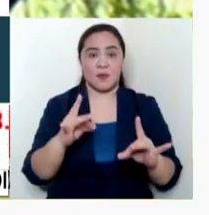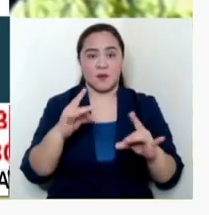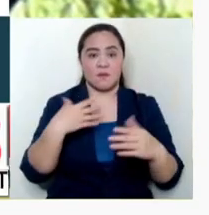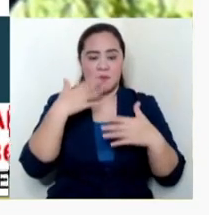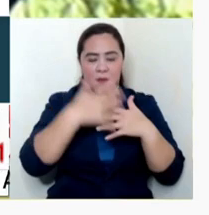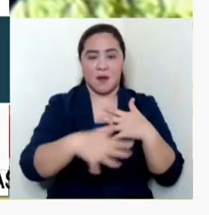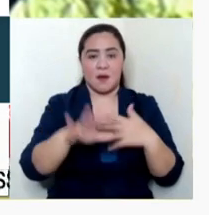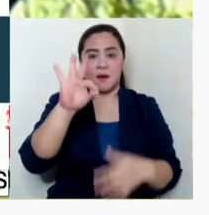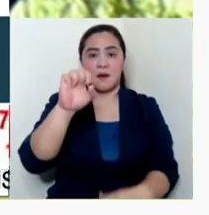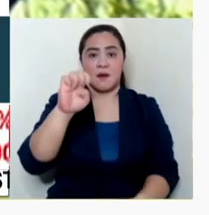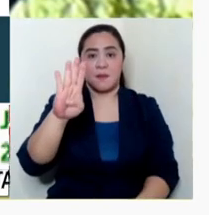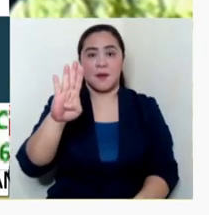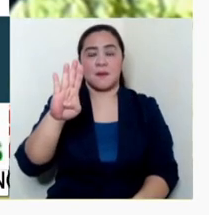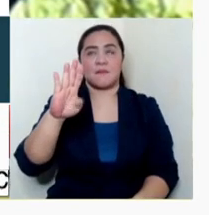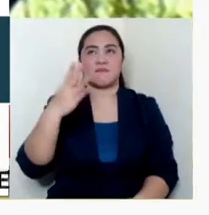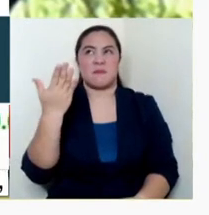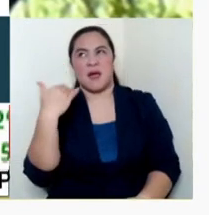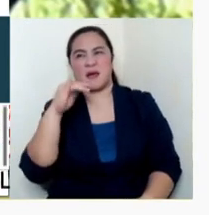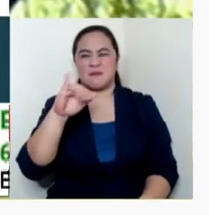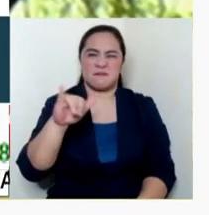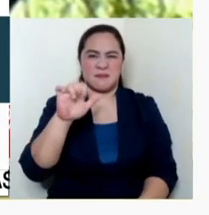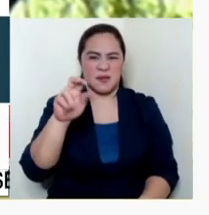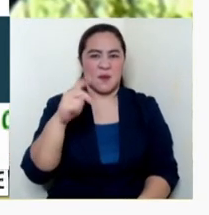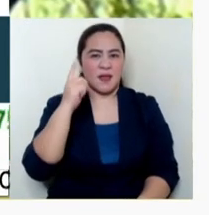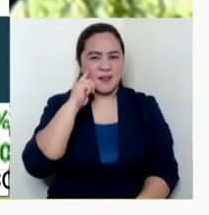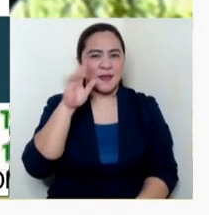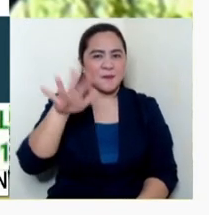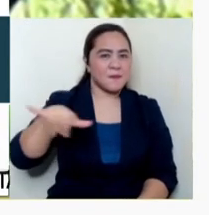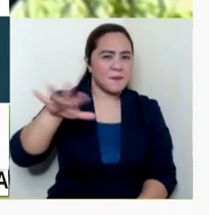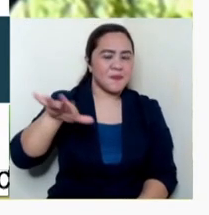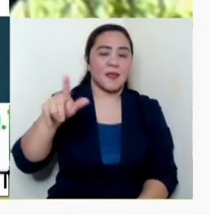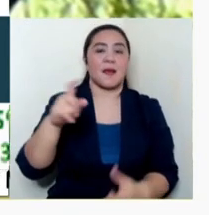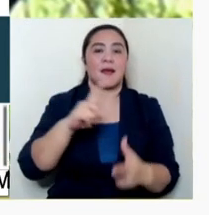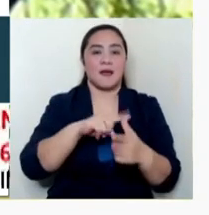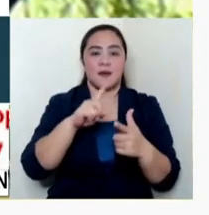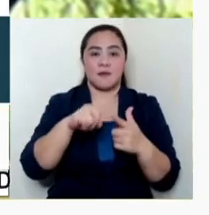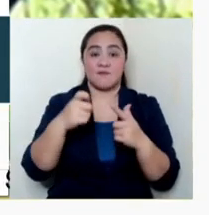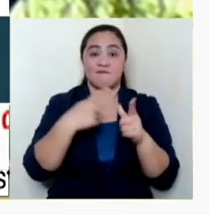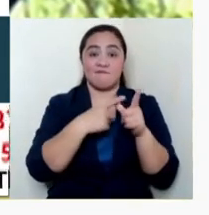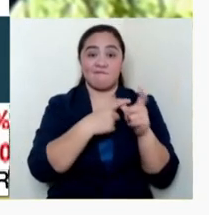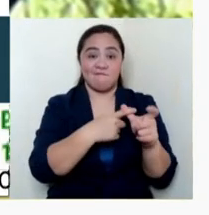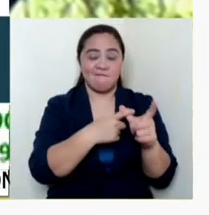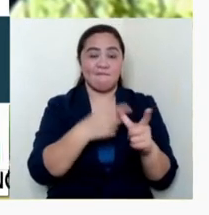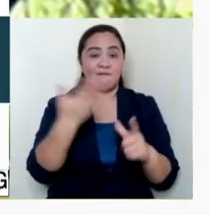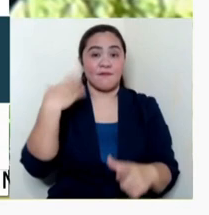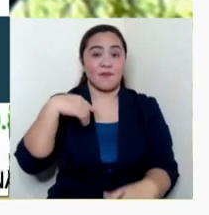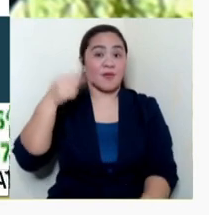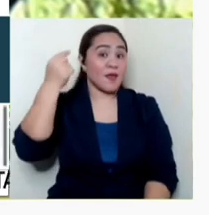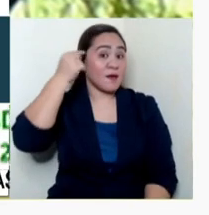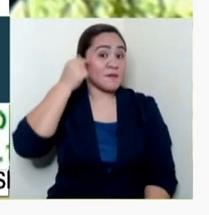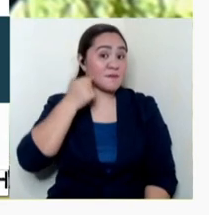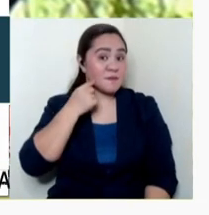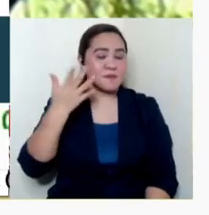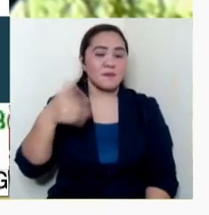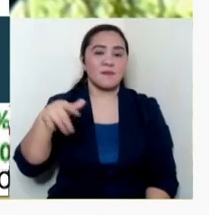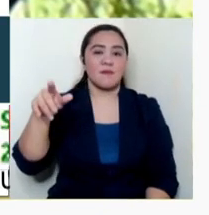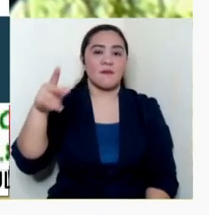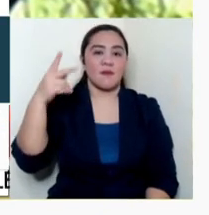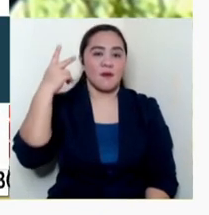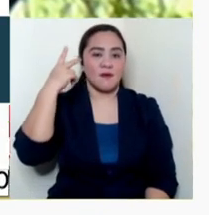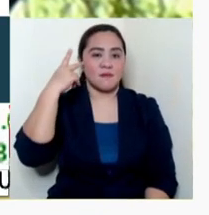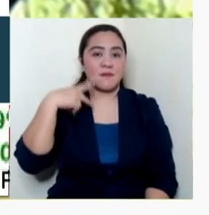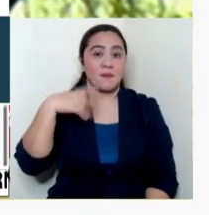o Enero na. Yung pinakahuli, maliban sa kandidatura ni Senator Grace po dahil sabay kami tumakbo,